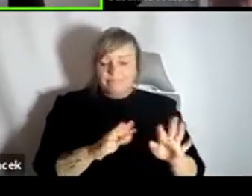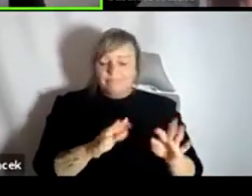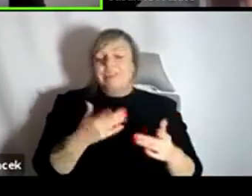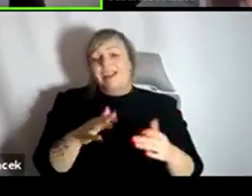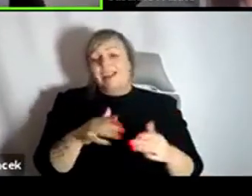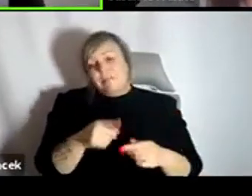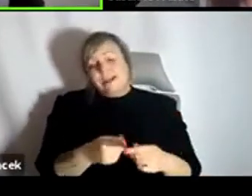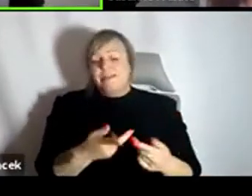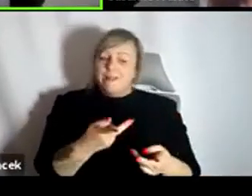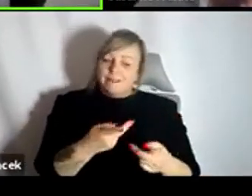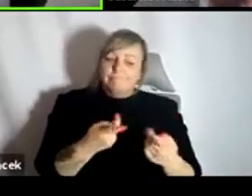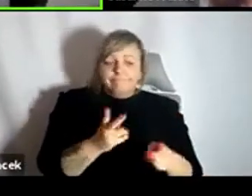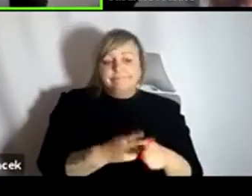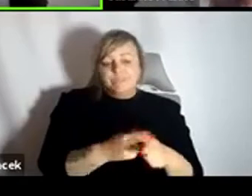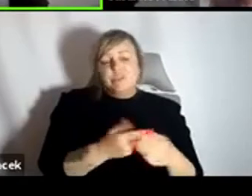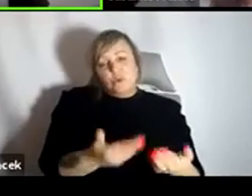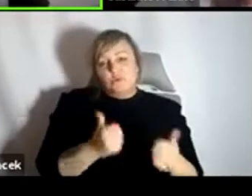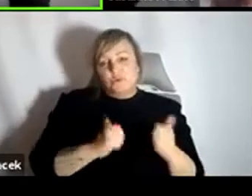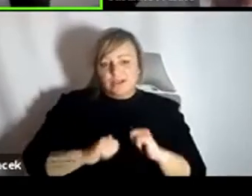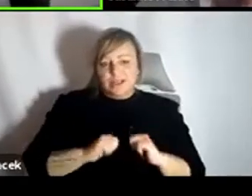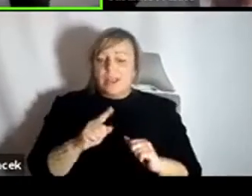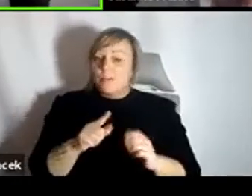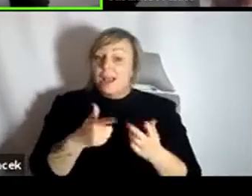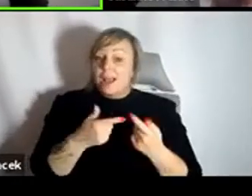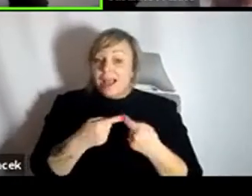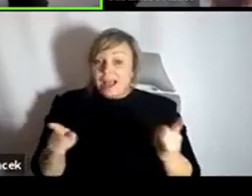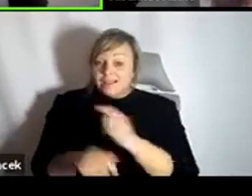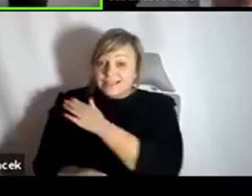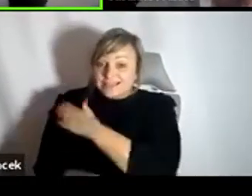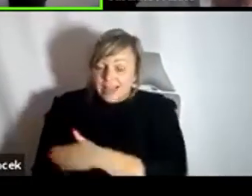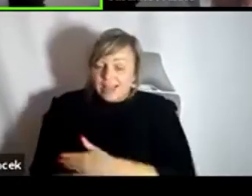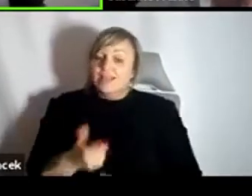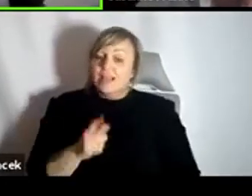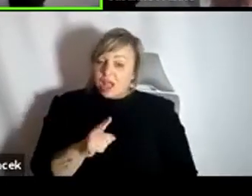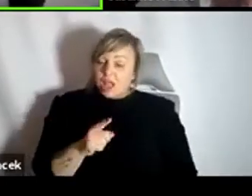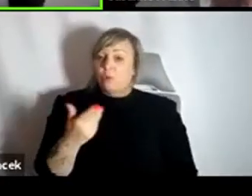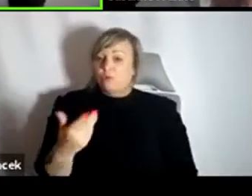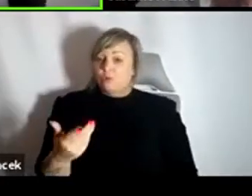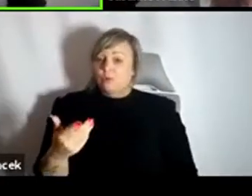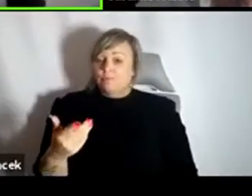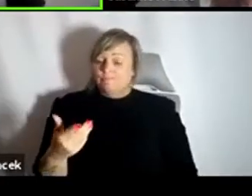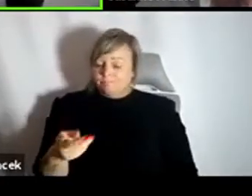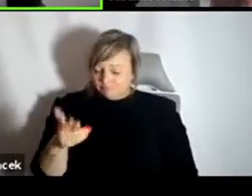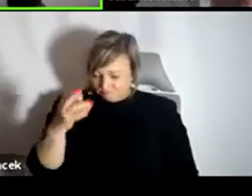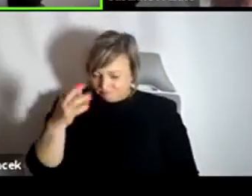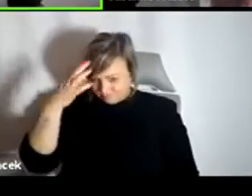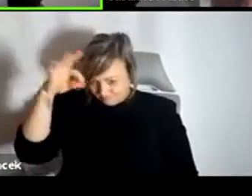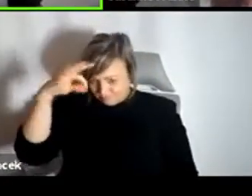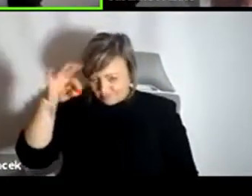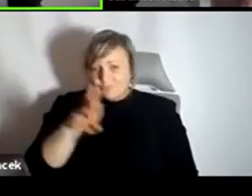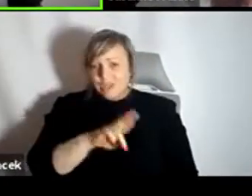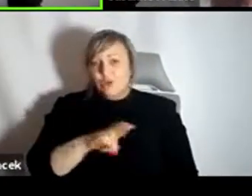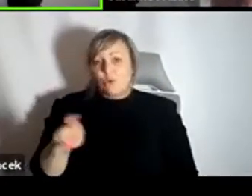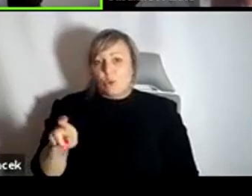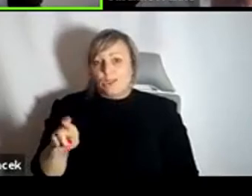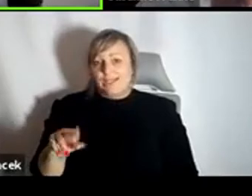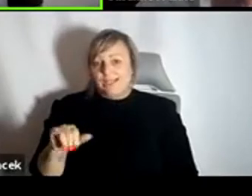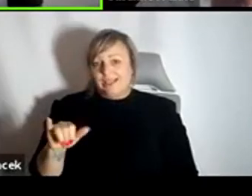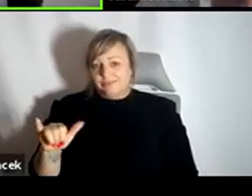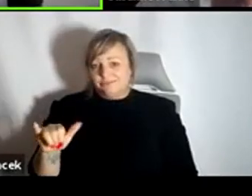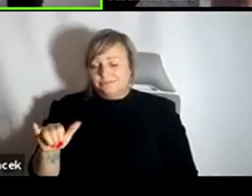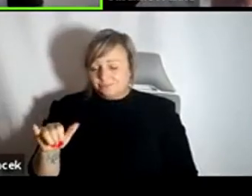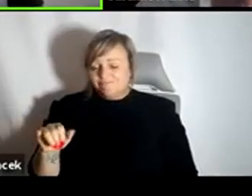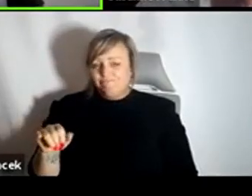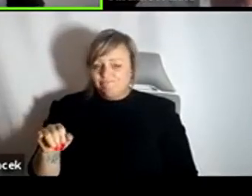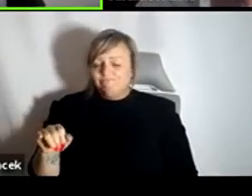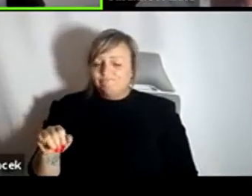betrachtet. Auf der anderen Seite ist es aber so, ich bin da völlig bei dir, Ronny, dass man da, glaube